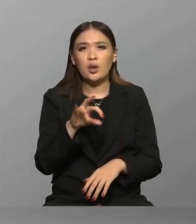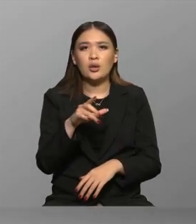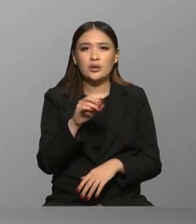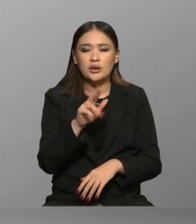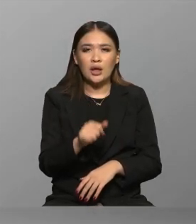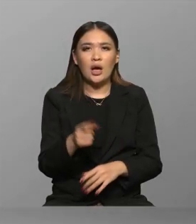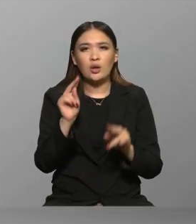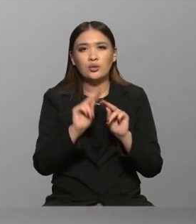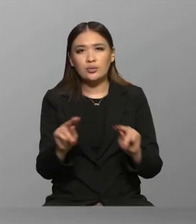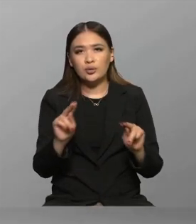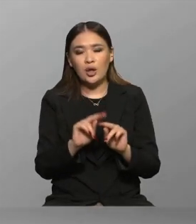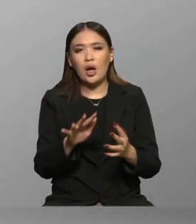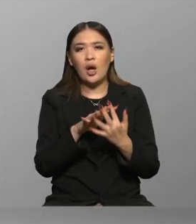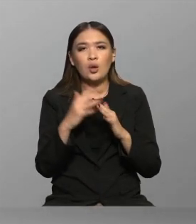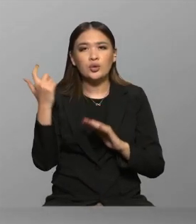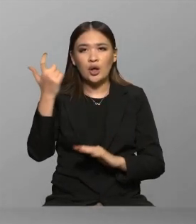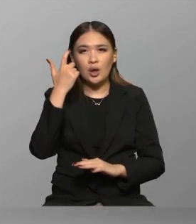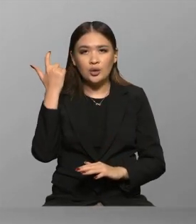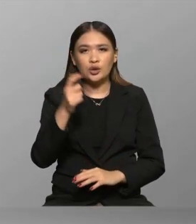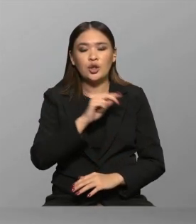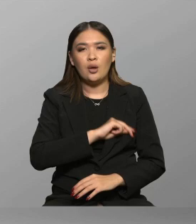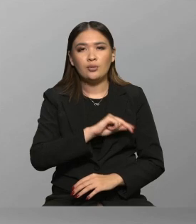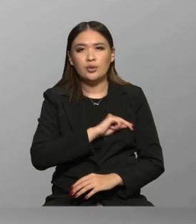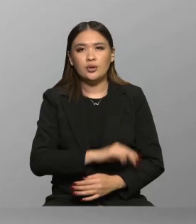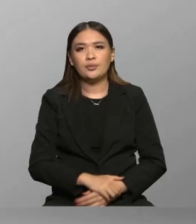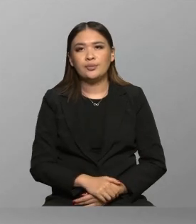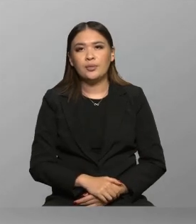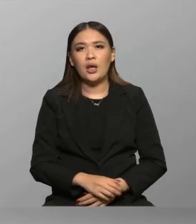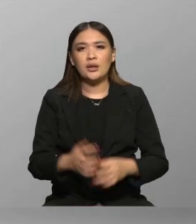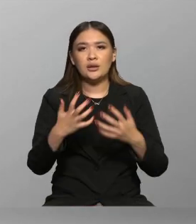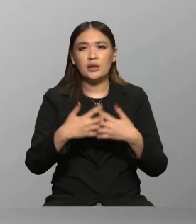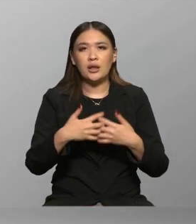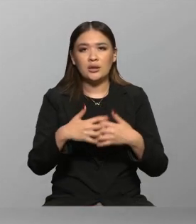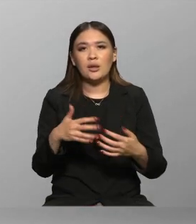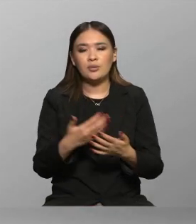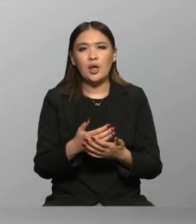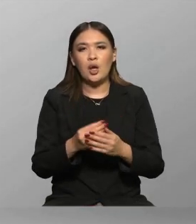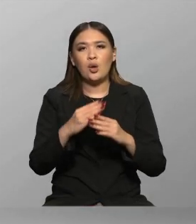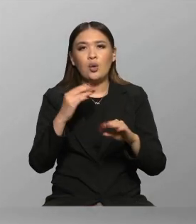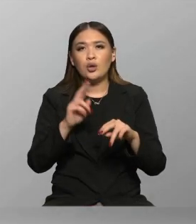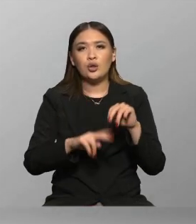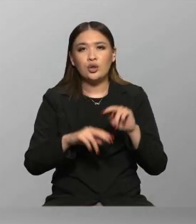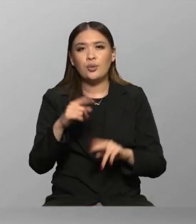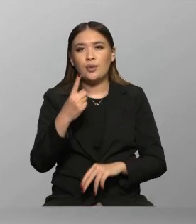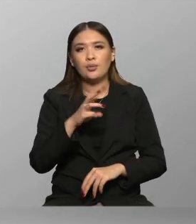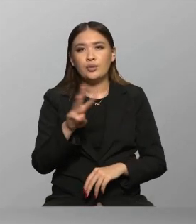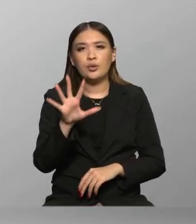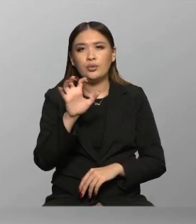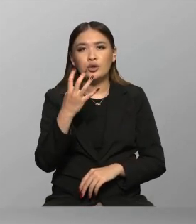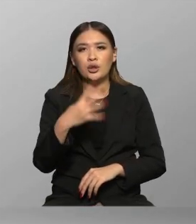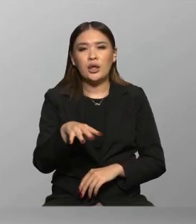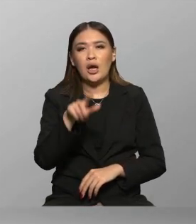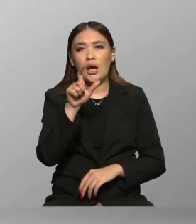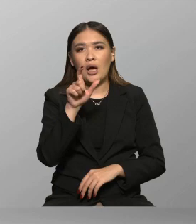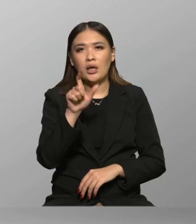байыту, білім беру және ауыл шаруашылығы саласында жұмыс істейді. Сандар түсіретсек, көлік құрастырумен 1 миллион 540 мың